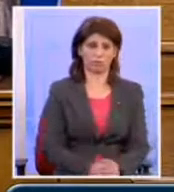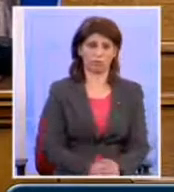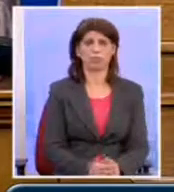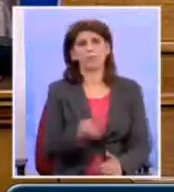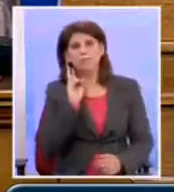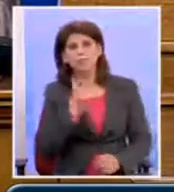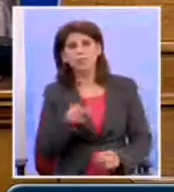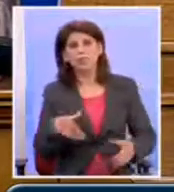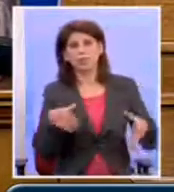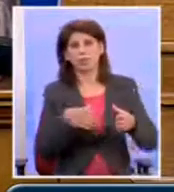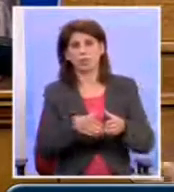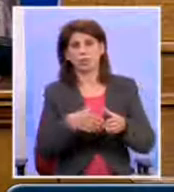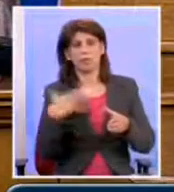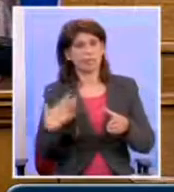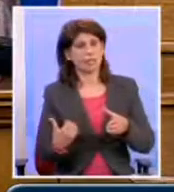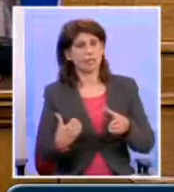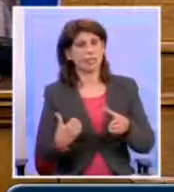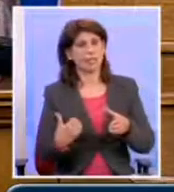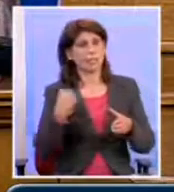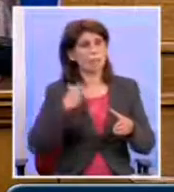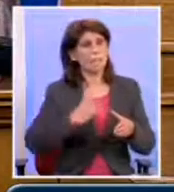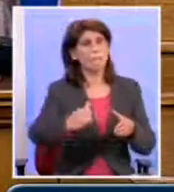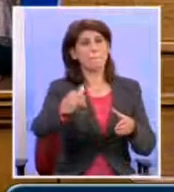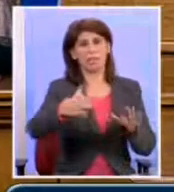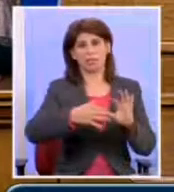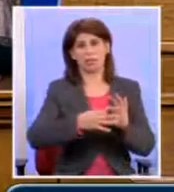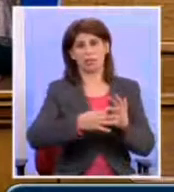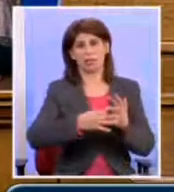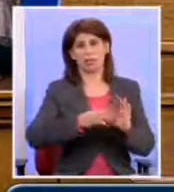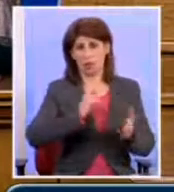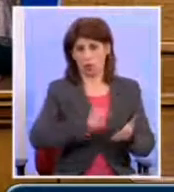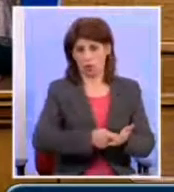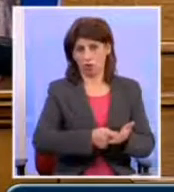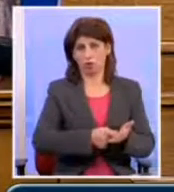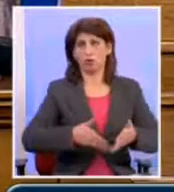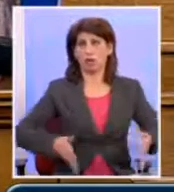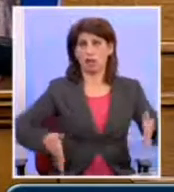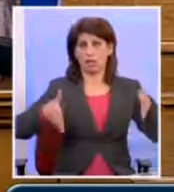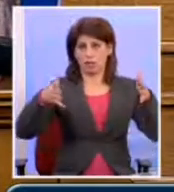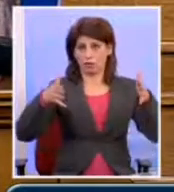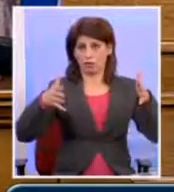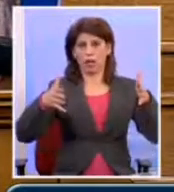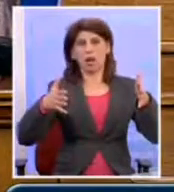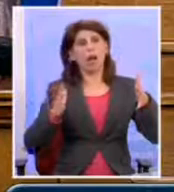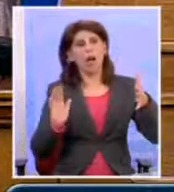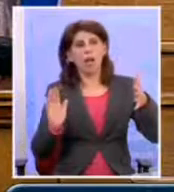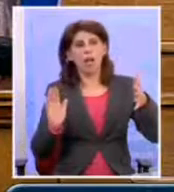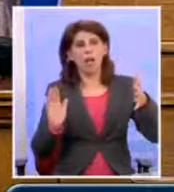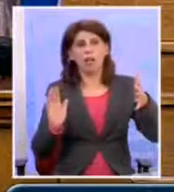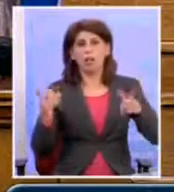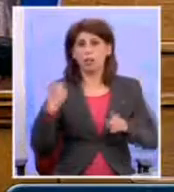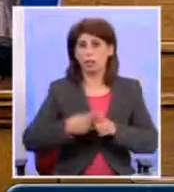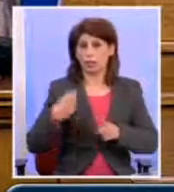Φάνηκε αυτή η επιτροπή να έχει κάποιες μακρινές συνδέσεις και με τους αγοραστές των ακινήτων, αλλά αν το